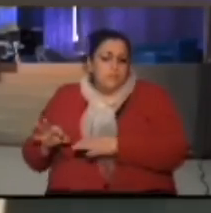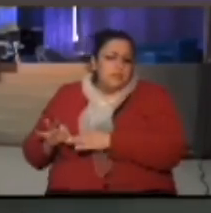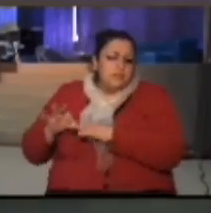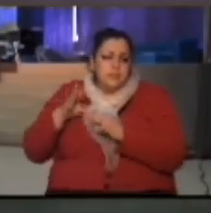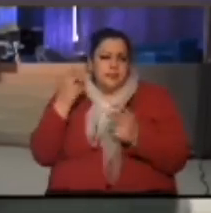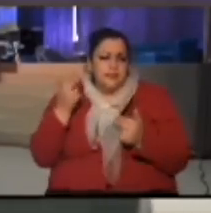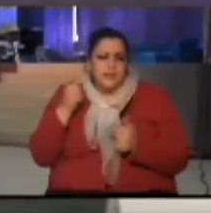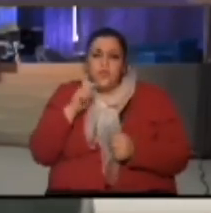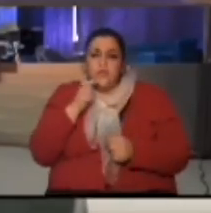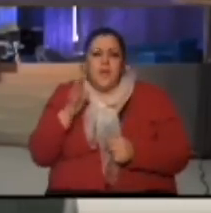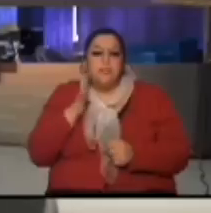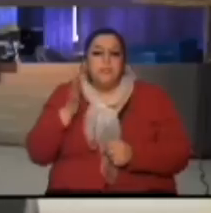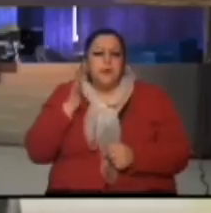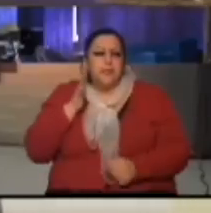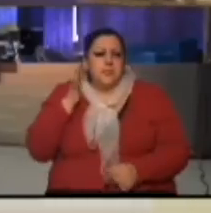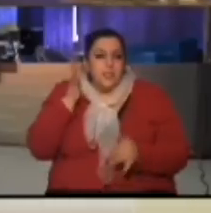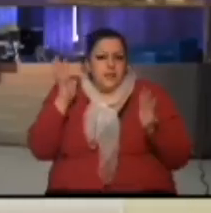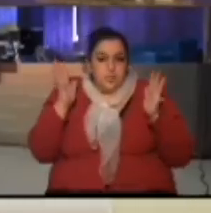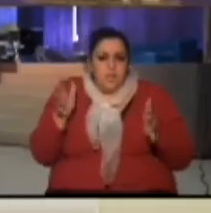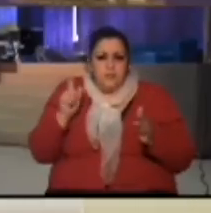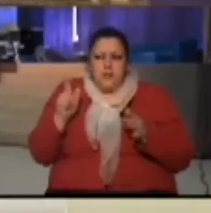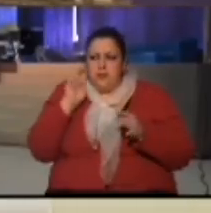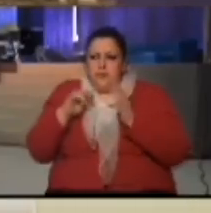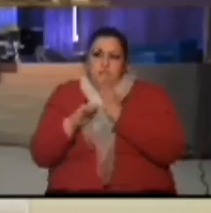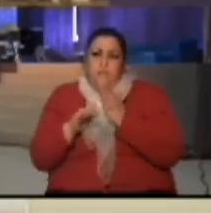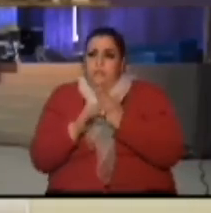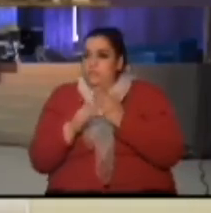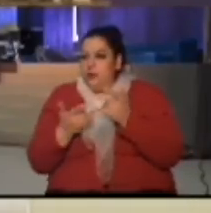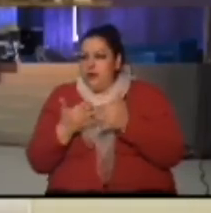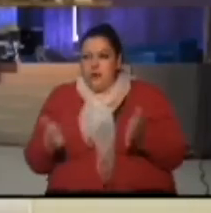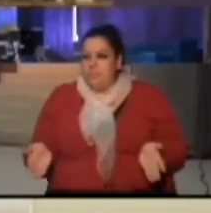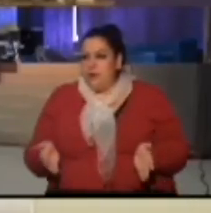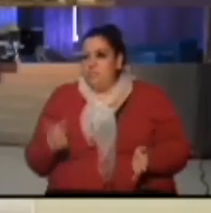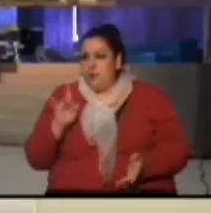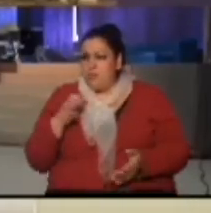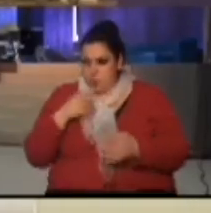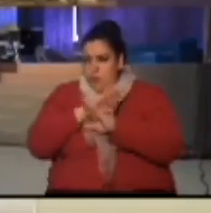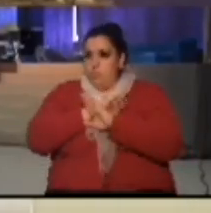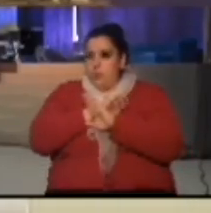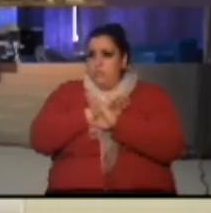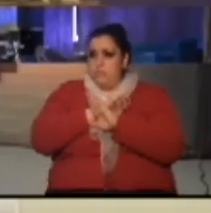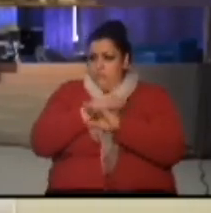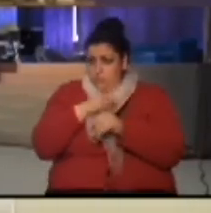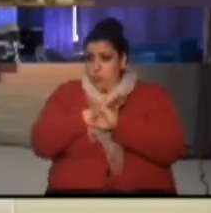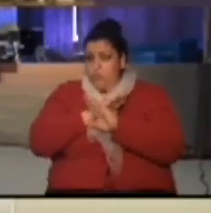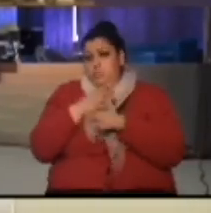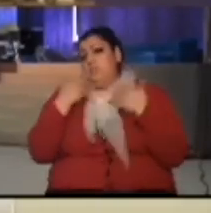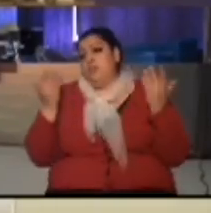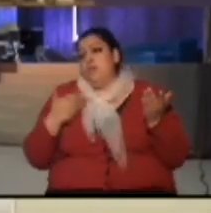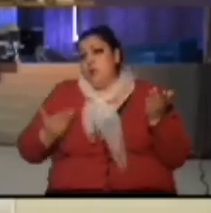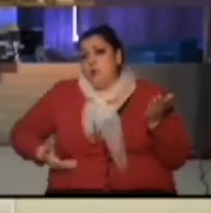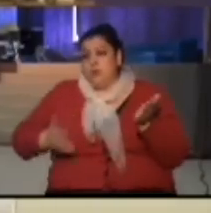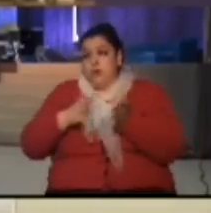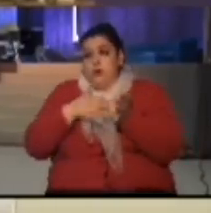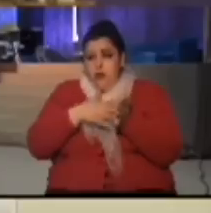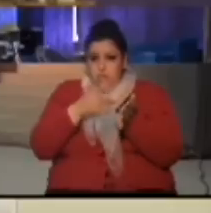այն հերմոն սարը, որի միջոցով Աստված քեզ հաղթանակ էր տվել, որտեղ որ տվել էր։ Ու դու հնարավոր է այսօր կանգնած ես մի հատ վիճակի ու